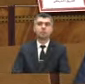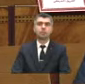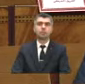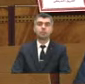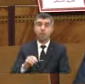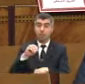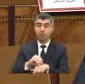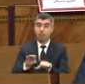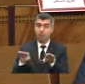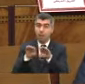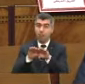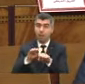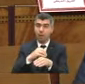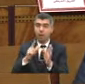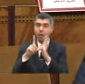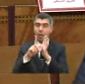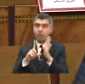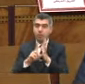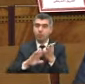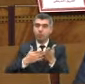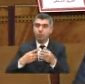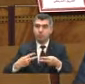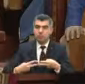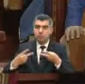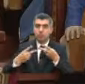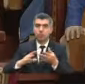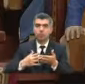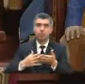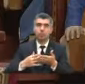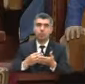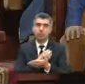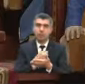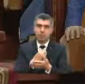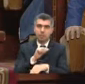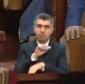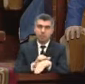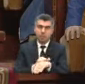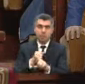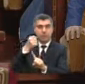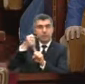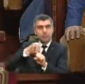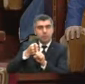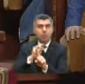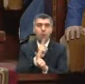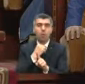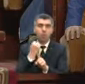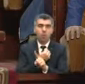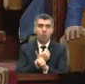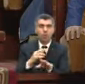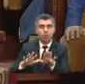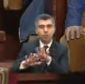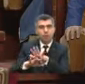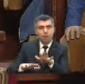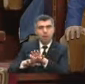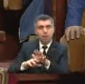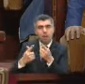الورش القانوني المتعلق بتنزيل الحماية الاجتماعية، عملت الحكومة في مجال الرعاية الاجتماعية على واحد